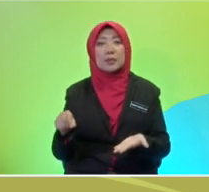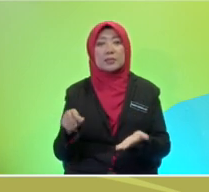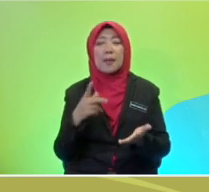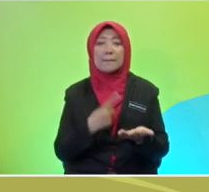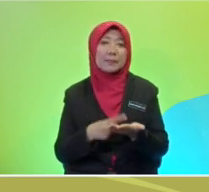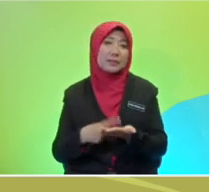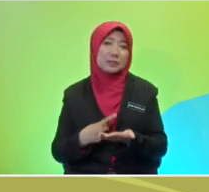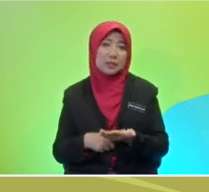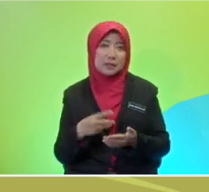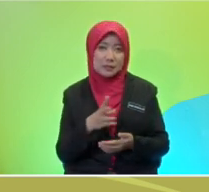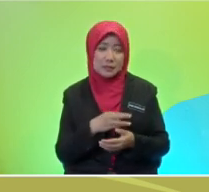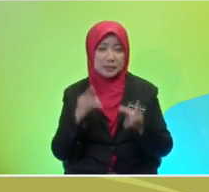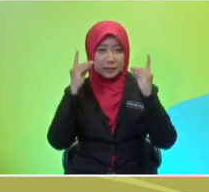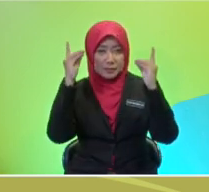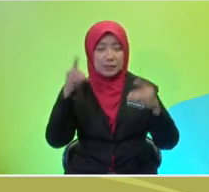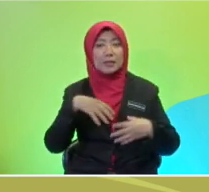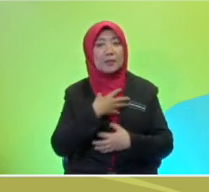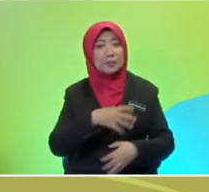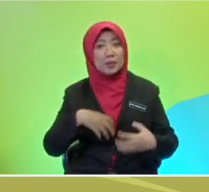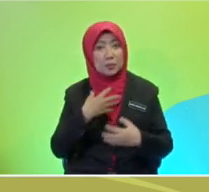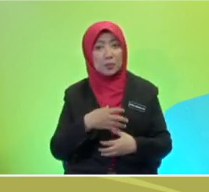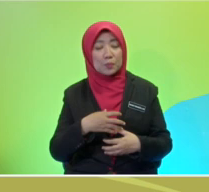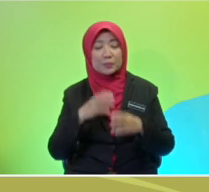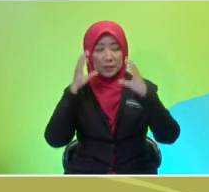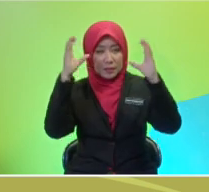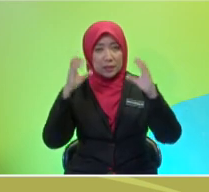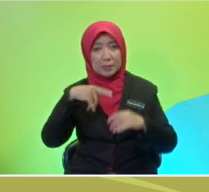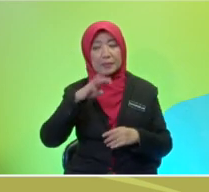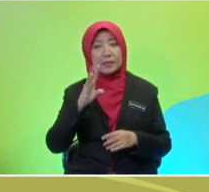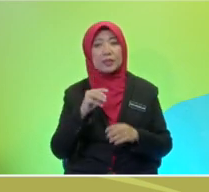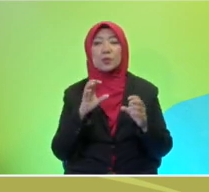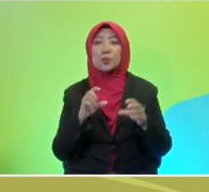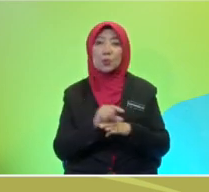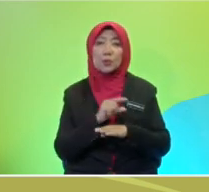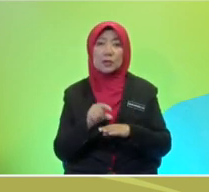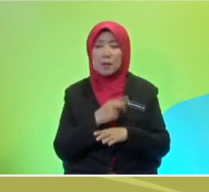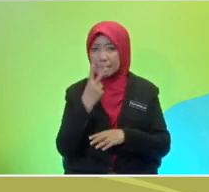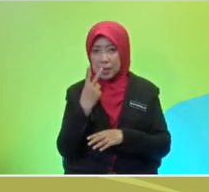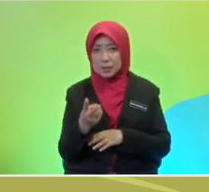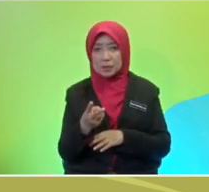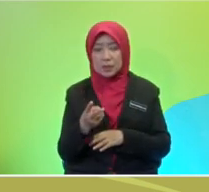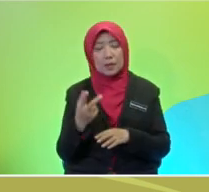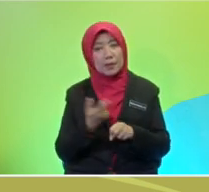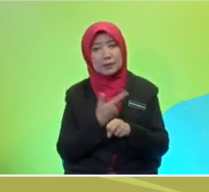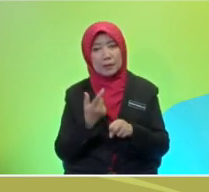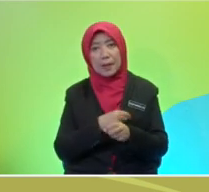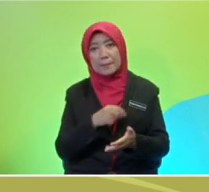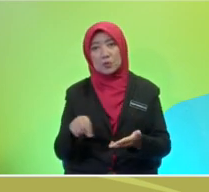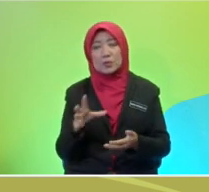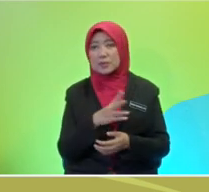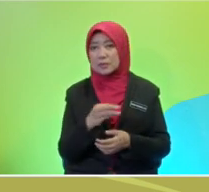dan juga dihibur dan kaidah PBD yang boleh guru-guru gunakan pemerhatian latihan betulis